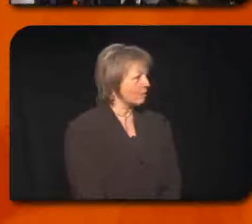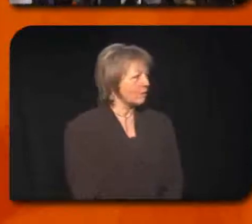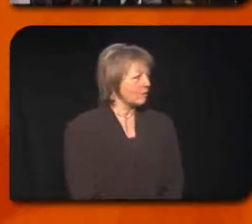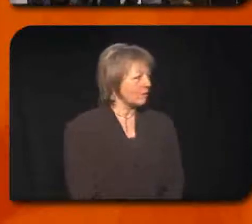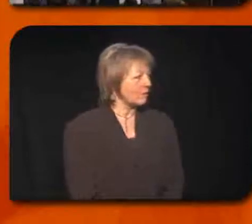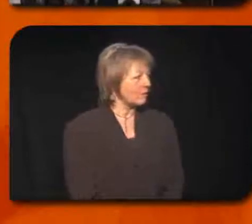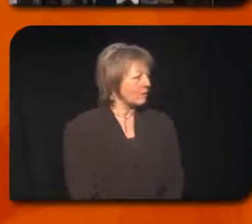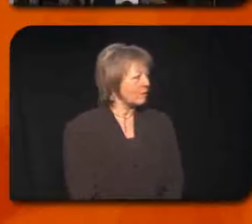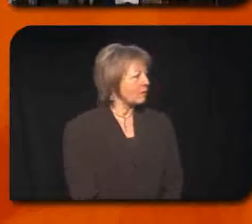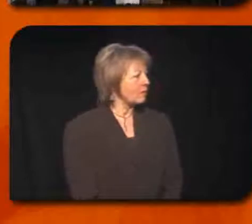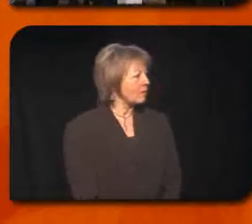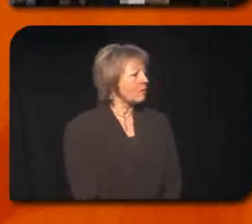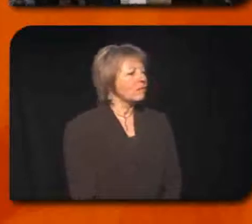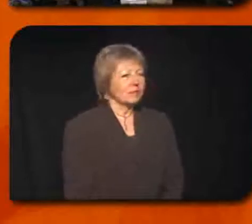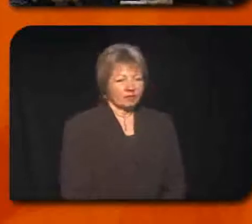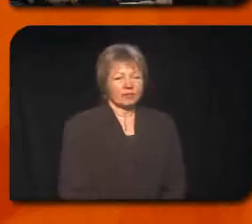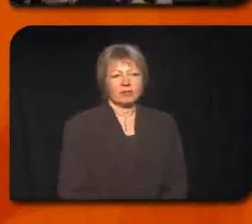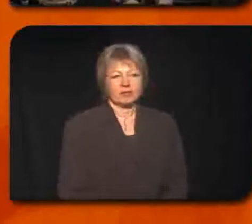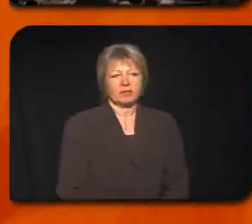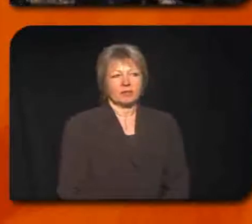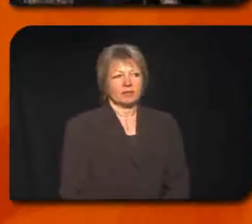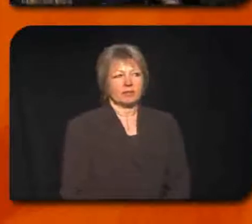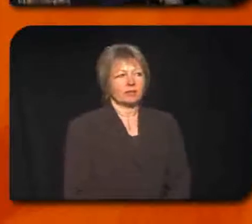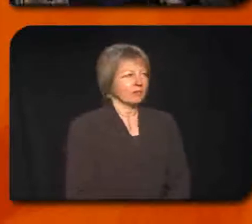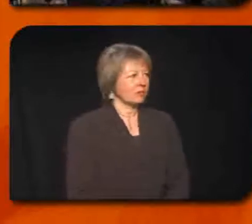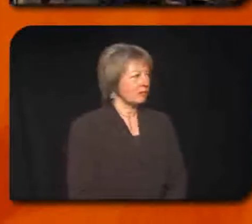Ausgangsposition für geheime Abstimmungen